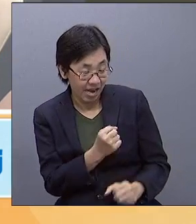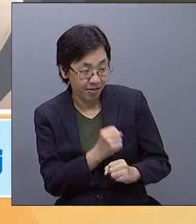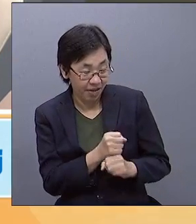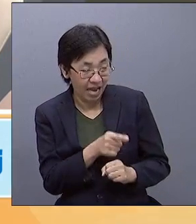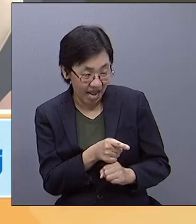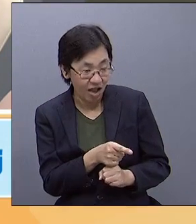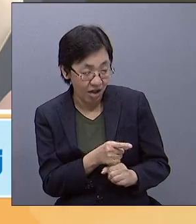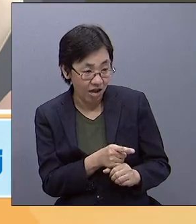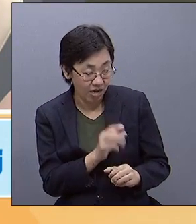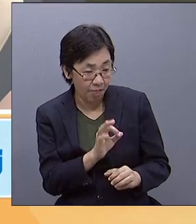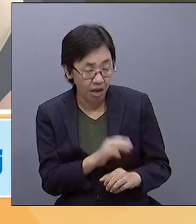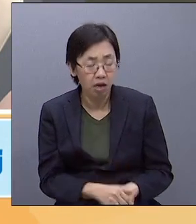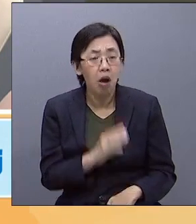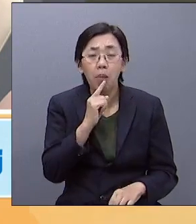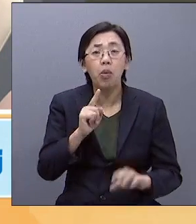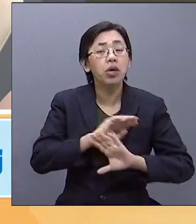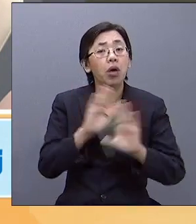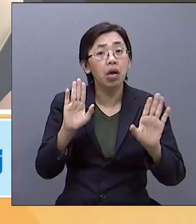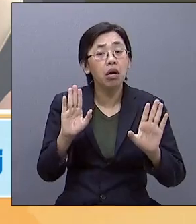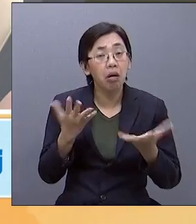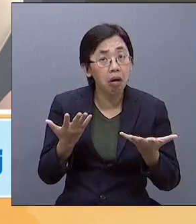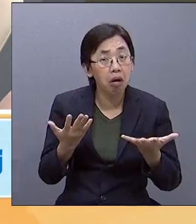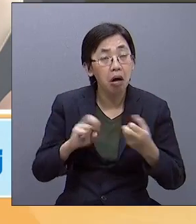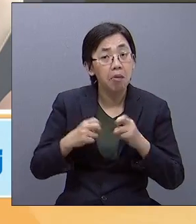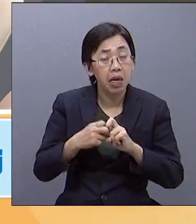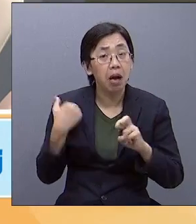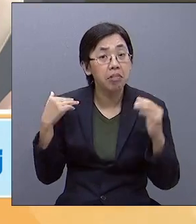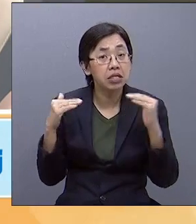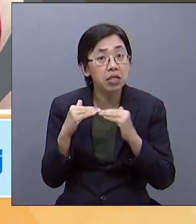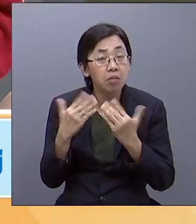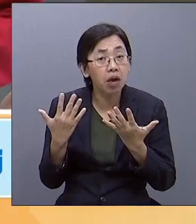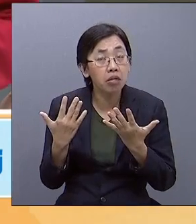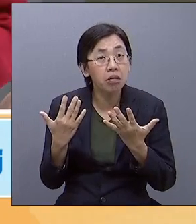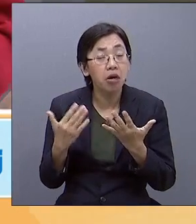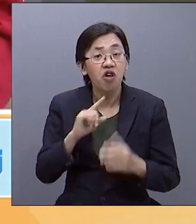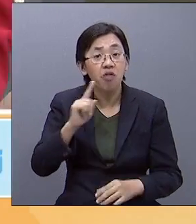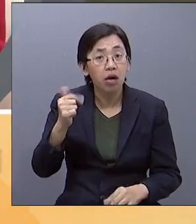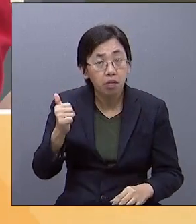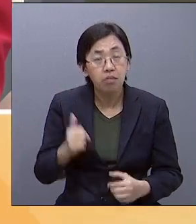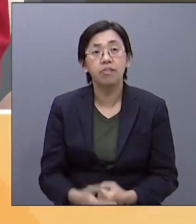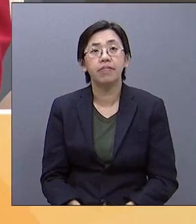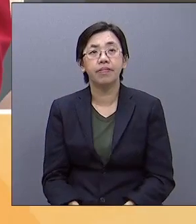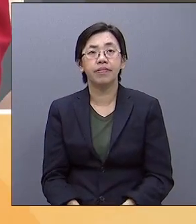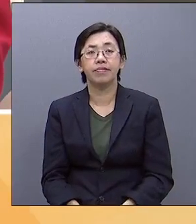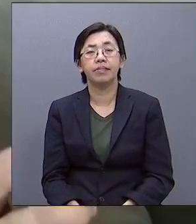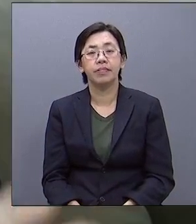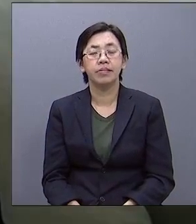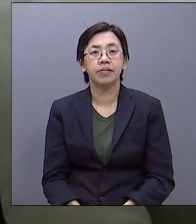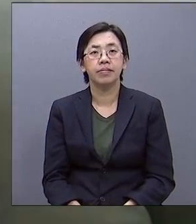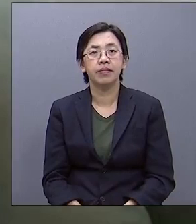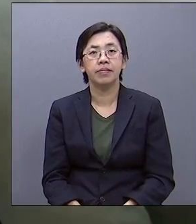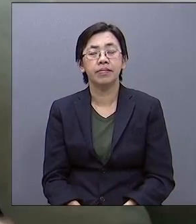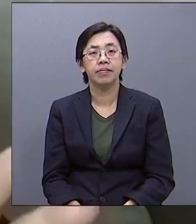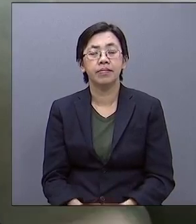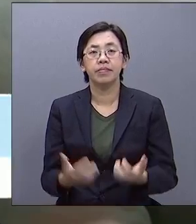ฏว่ายกเลิกเราแบบนี้มีจะมีสิทธิ์ในเรื่องของการที่จะไปเรียกร้องไหมคะ เป็นคนละส่